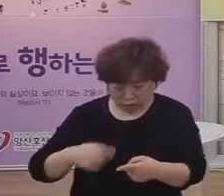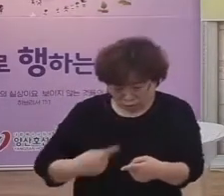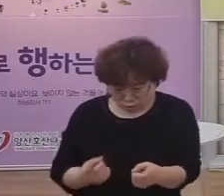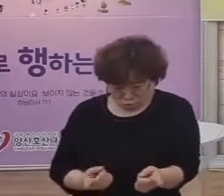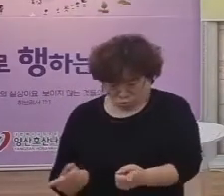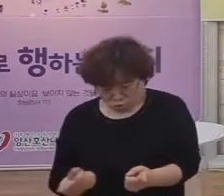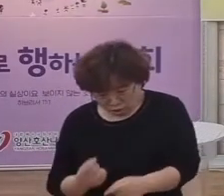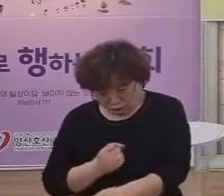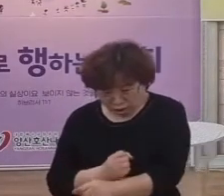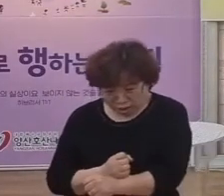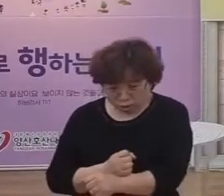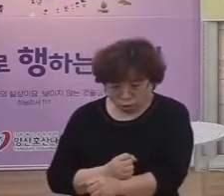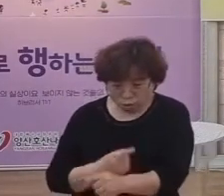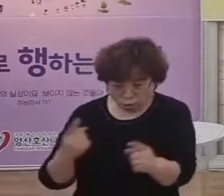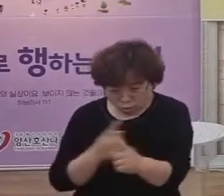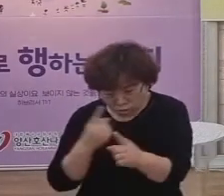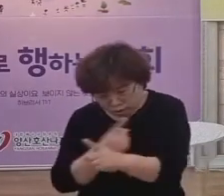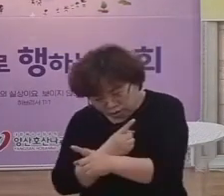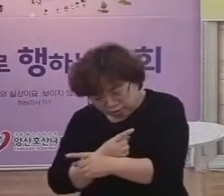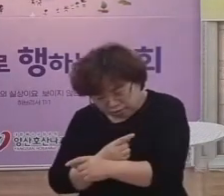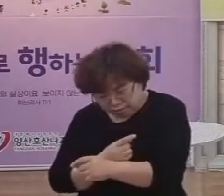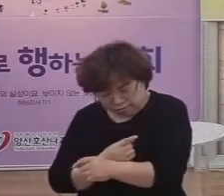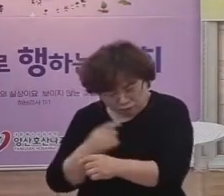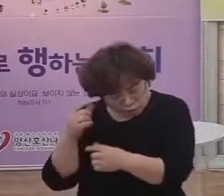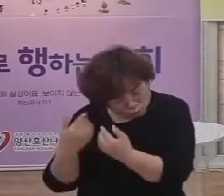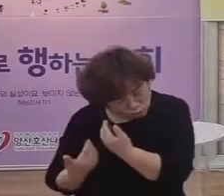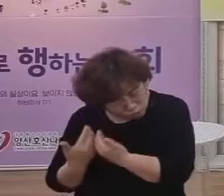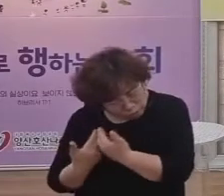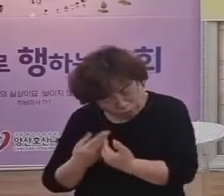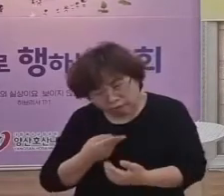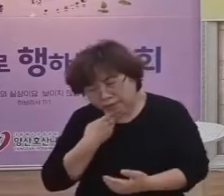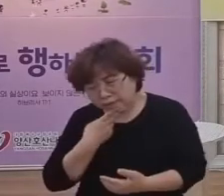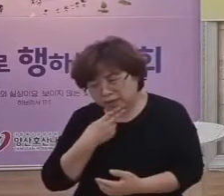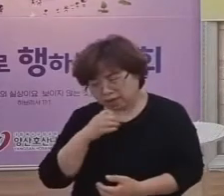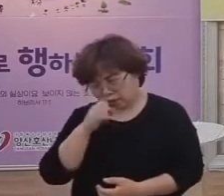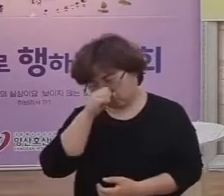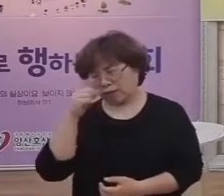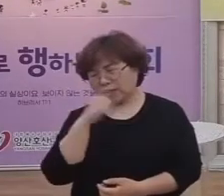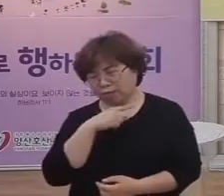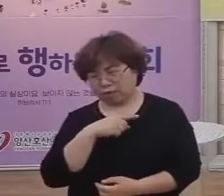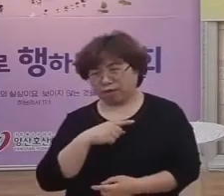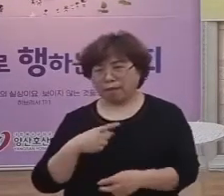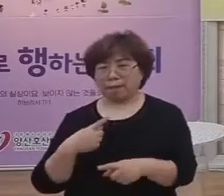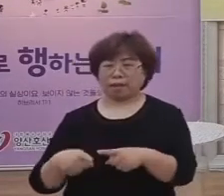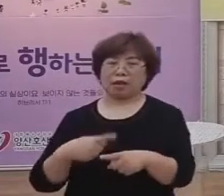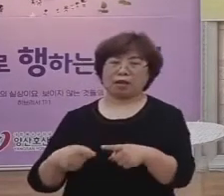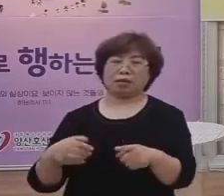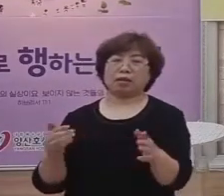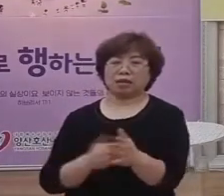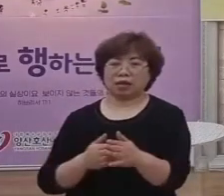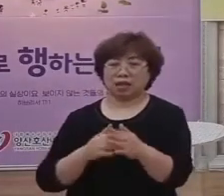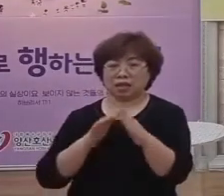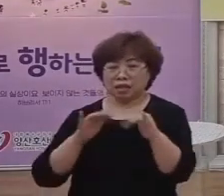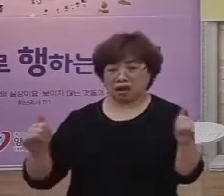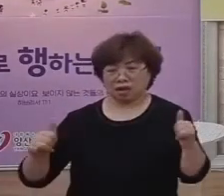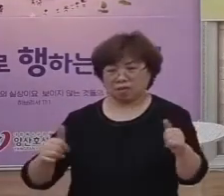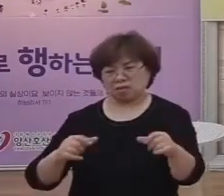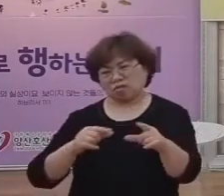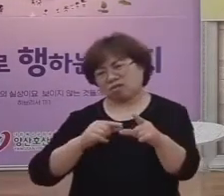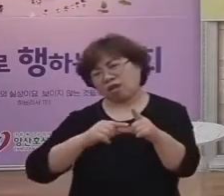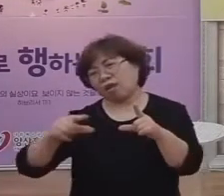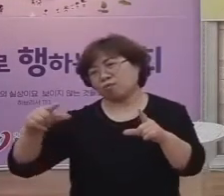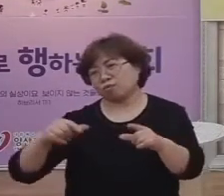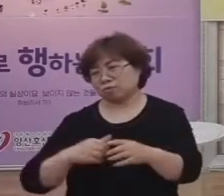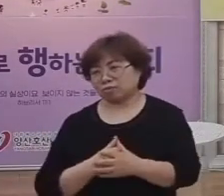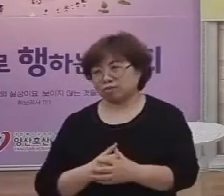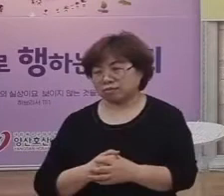바로 잡아서 살아볼 것인가에 대한 실험이 없이 그냥 좋았다 안 좋았다 이렇게 끝나는 인생이